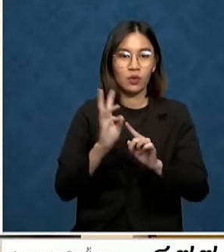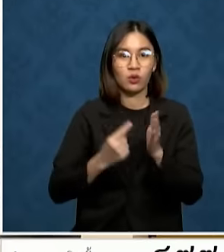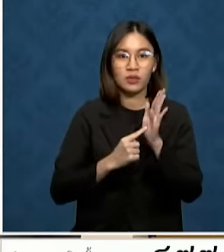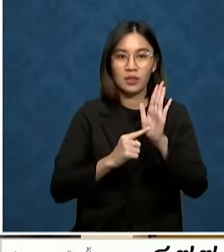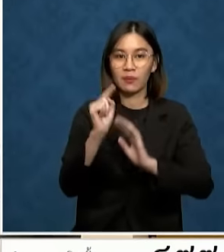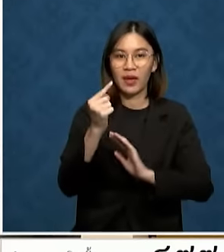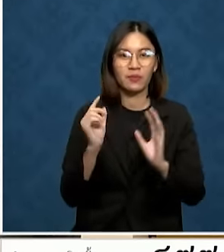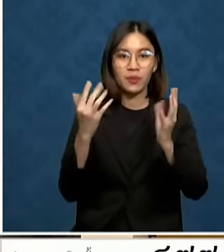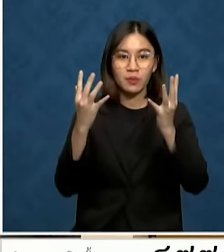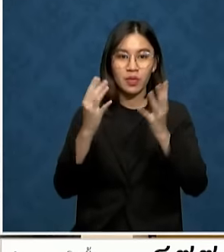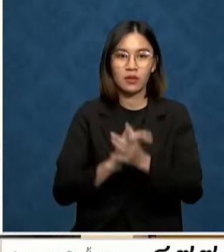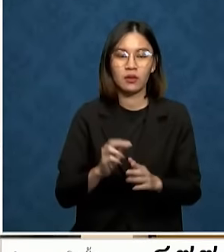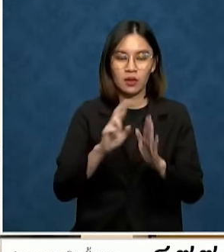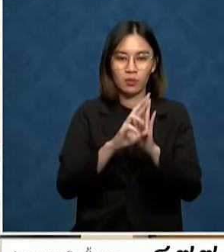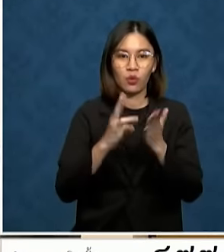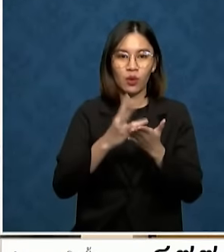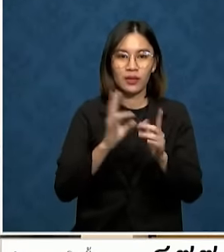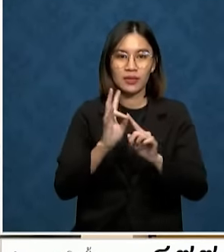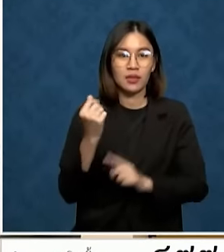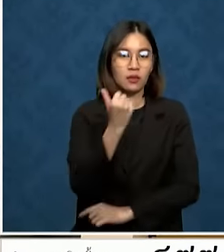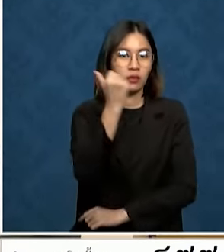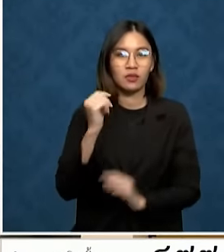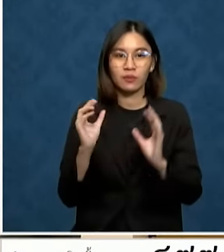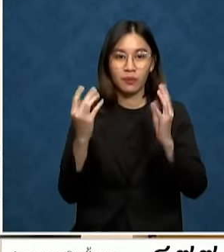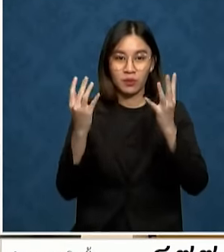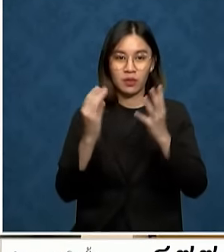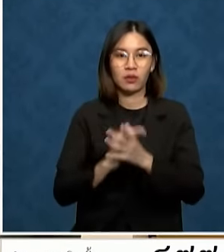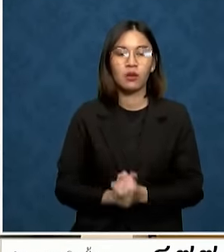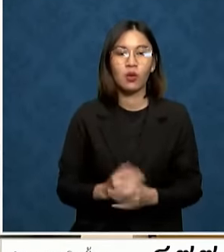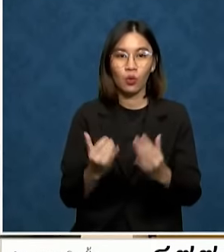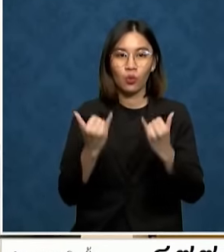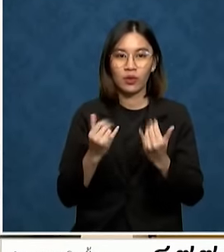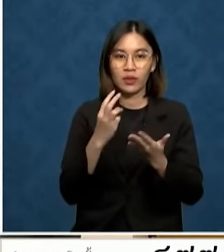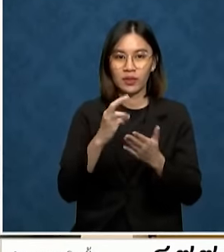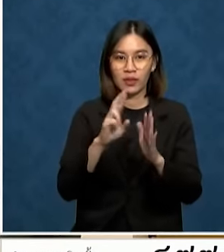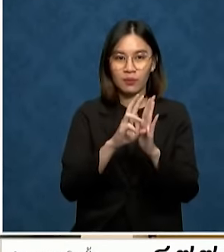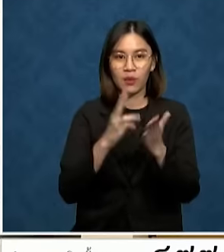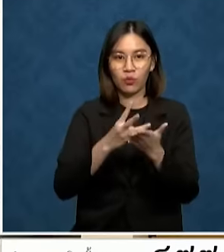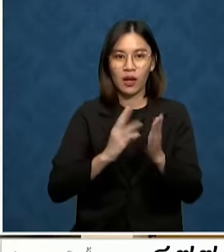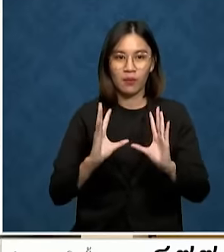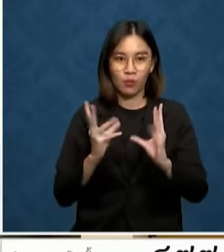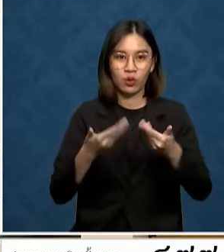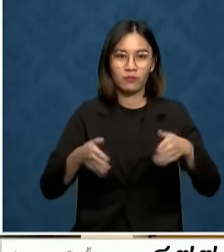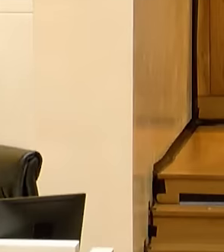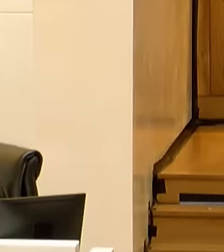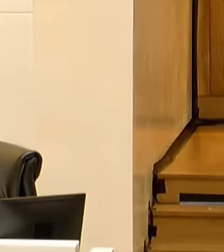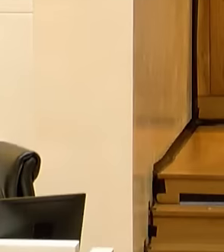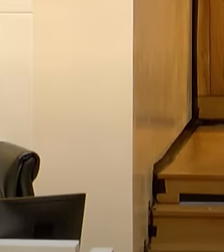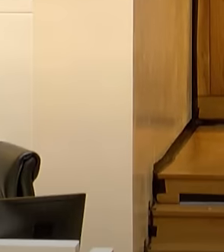มัย ไม่มีราเบีวววววว mr.7 เพะ altogether ไม่มีวันนี้หมอรเบีวว Dokar pretendoum ลครั ขอปิดกเบี